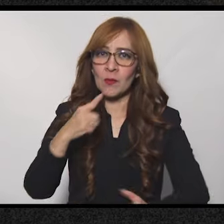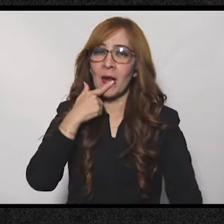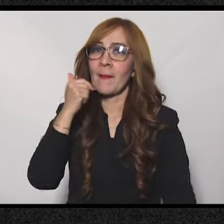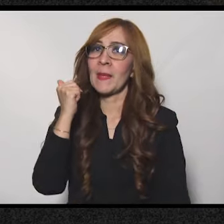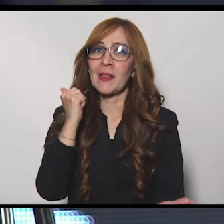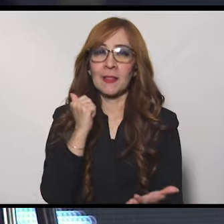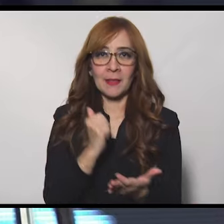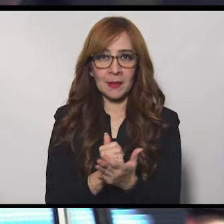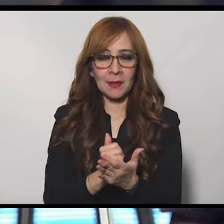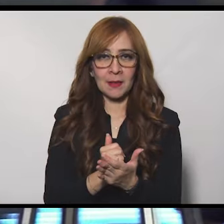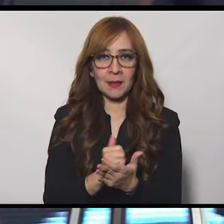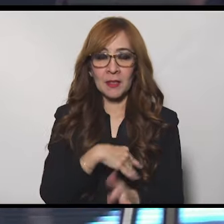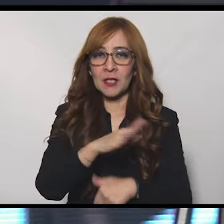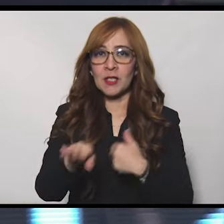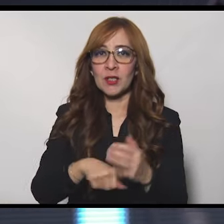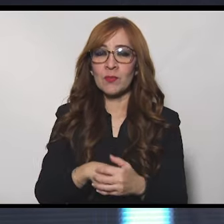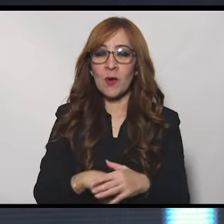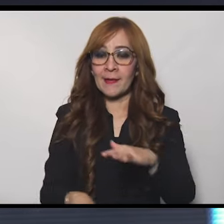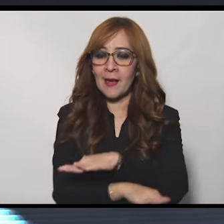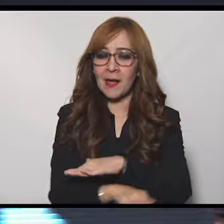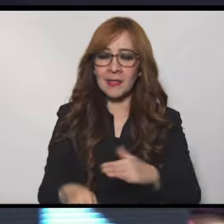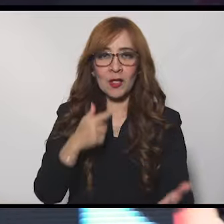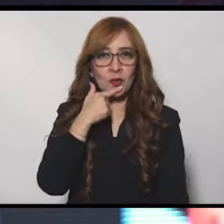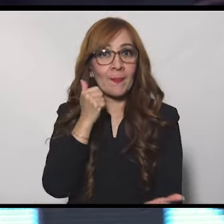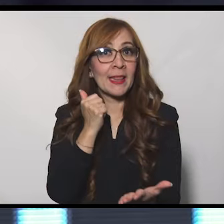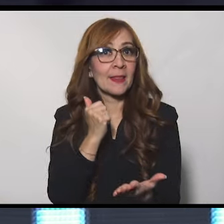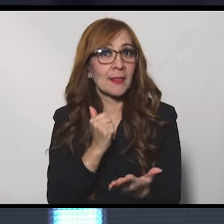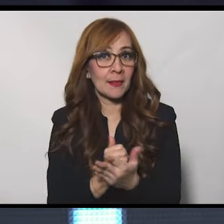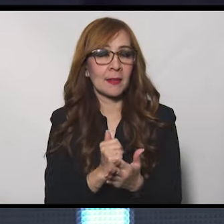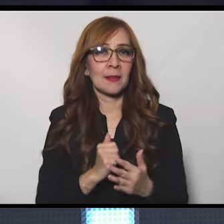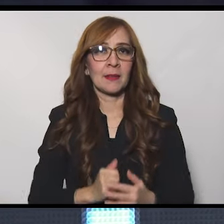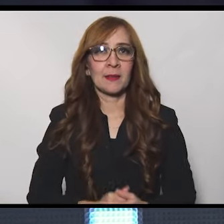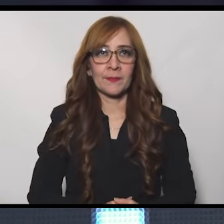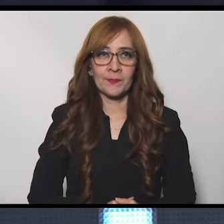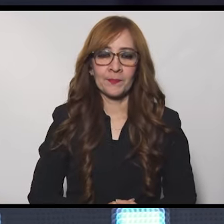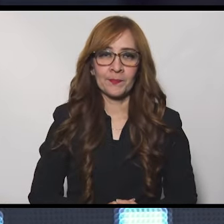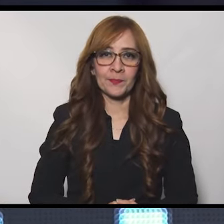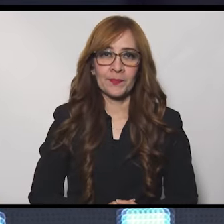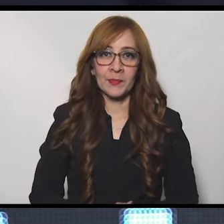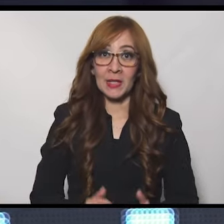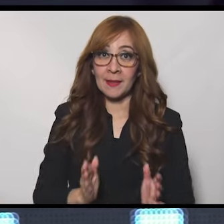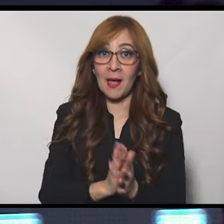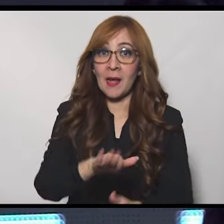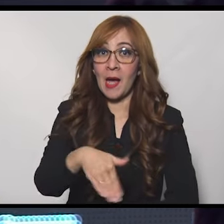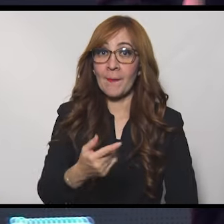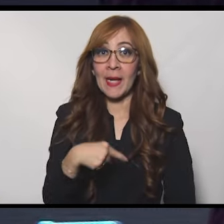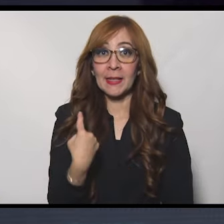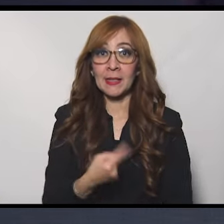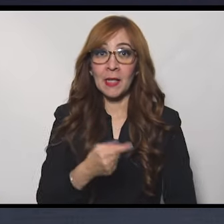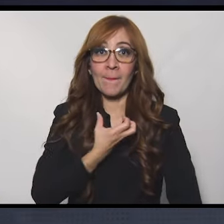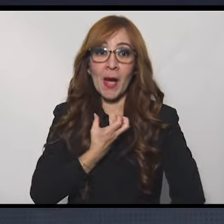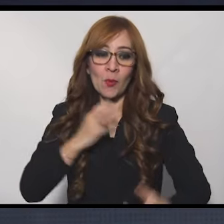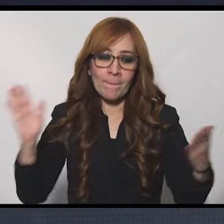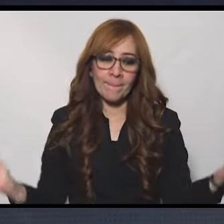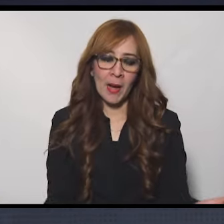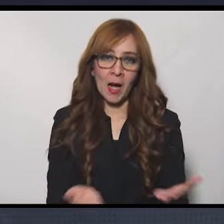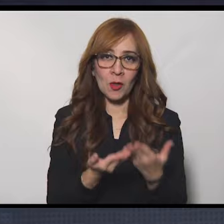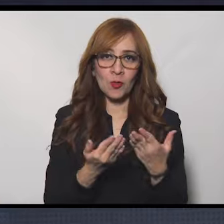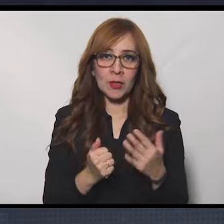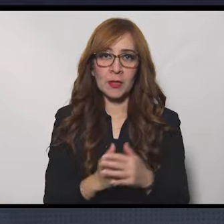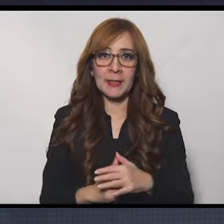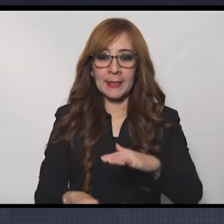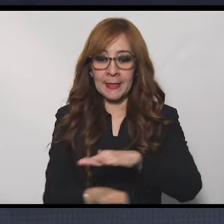important. Setiap daripada pondasi itu penting, Bapak-Ibu Saudara sekalian. Dan apa yang akan kita bangun di